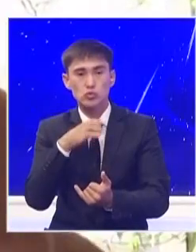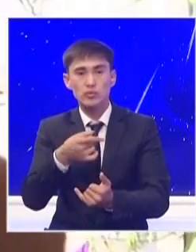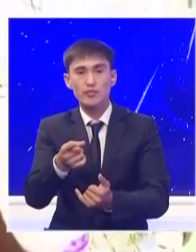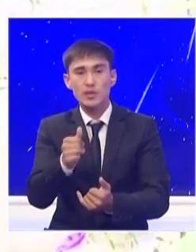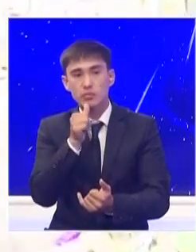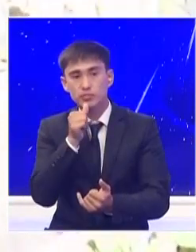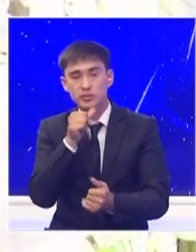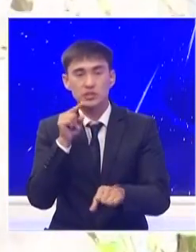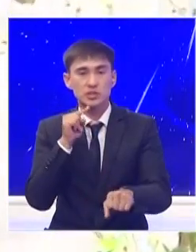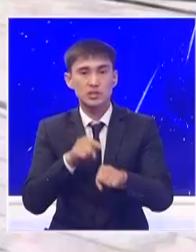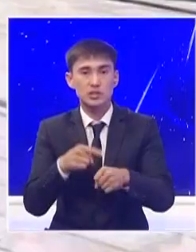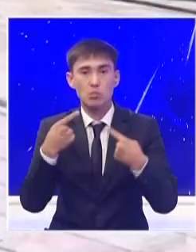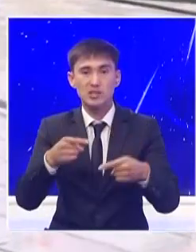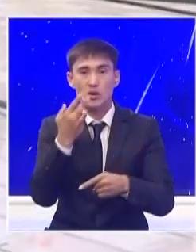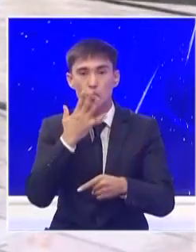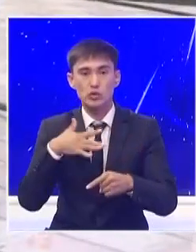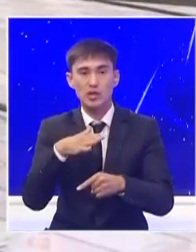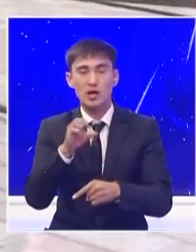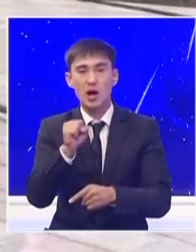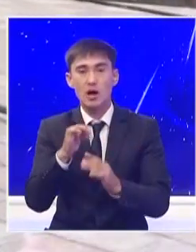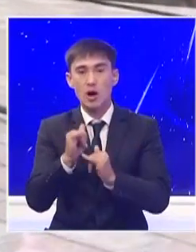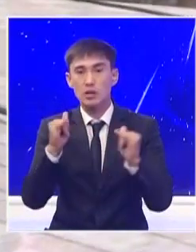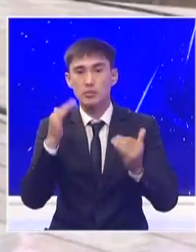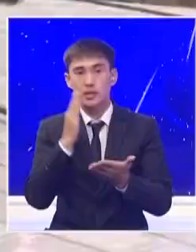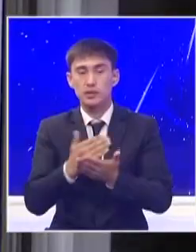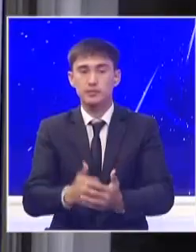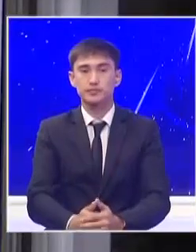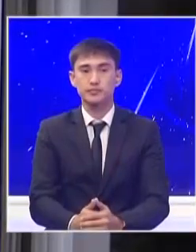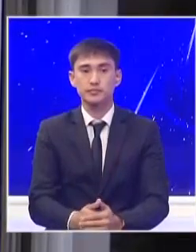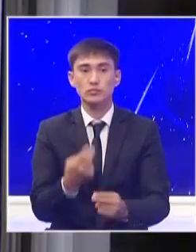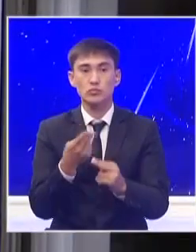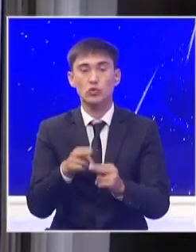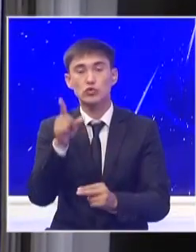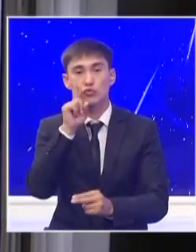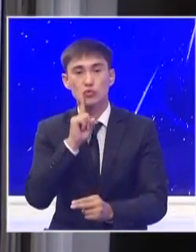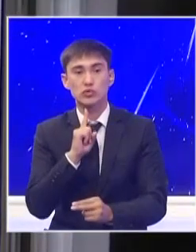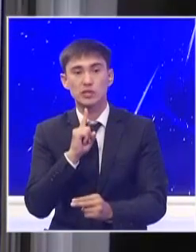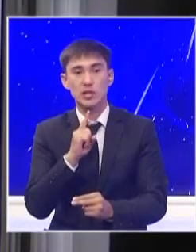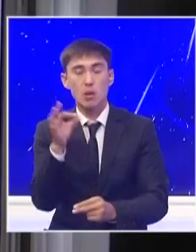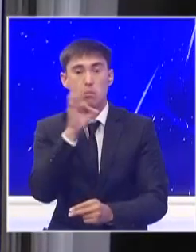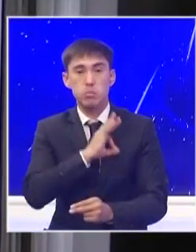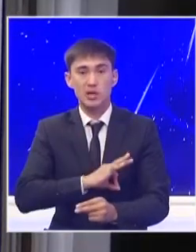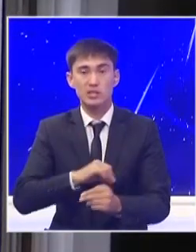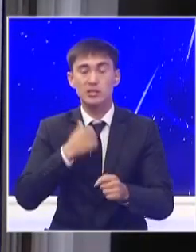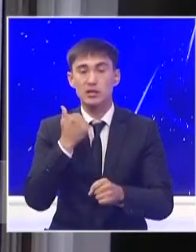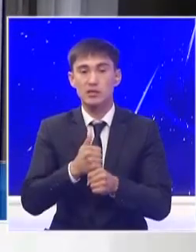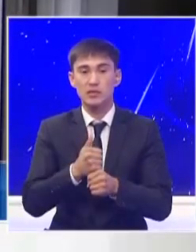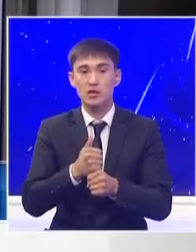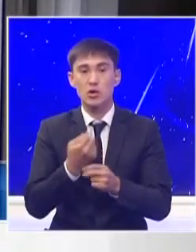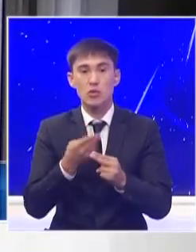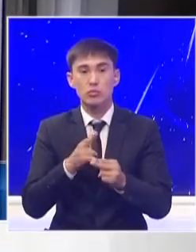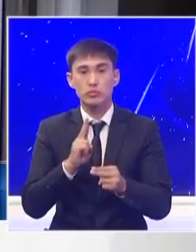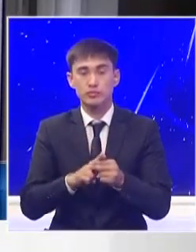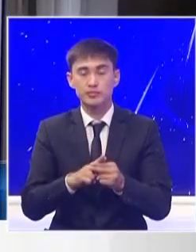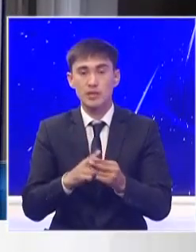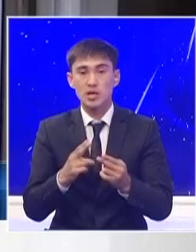қасиетін сезген өзге ұлт өкілдерінің қатары артып келеді. Очень вкусно, очень полезно, самое главное. Бұл өте